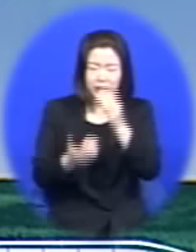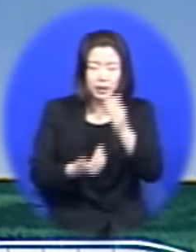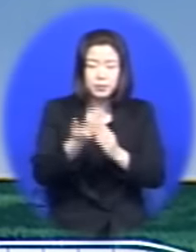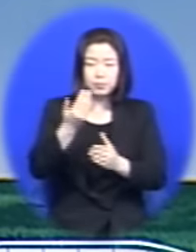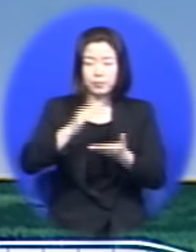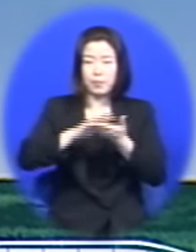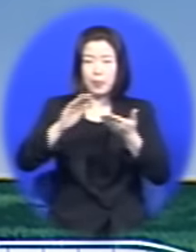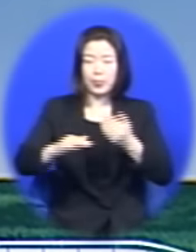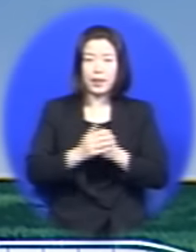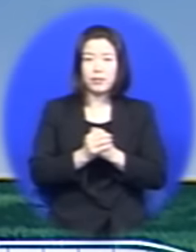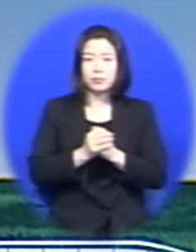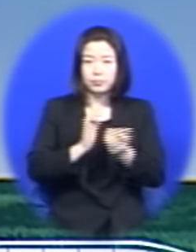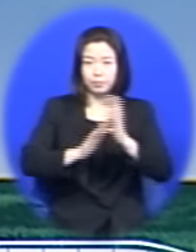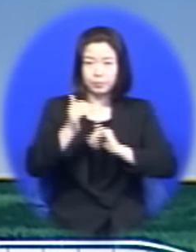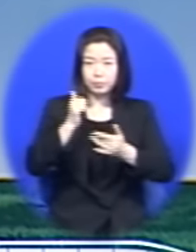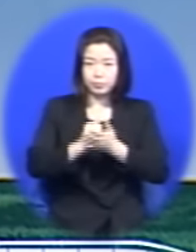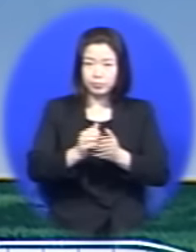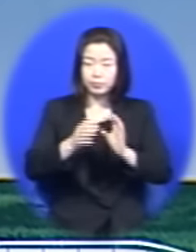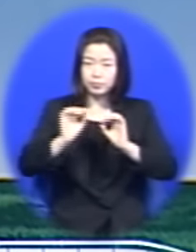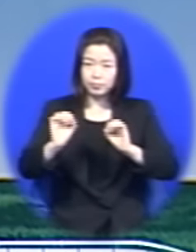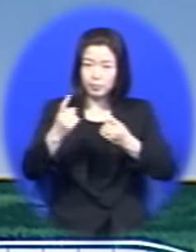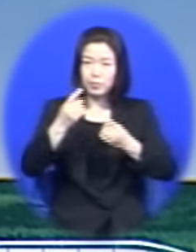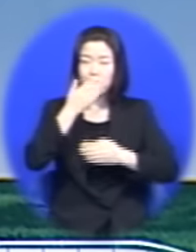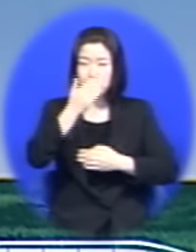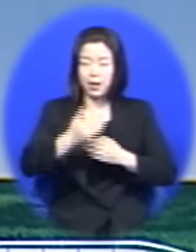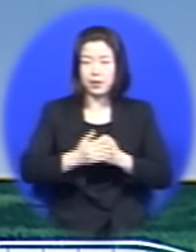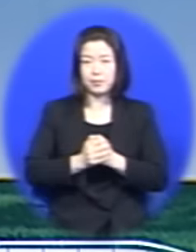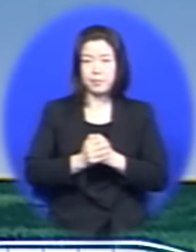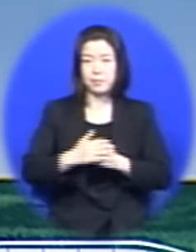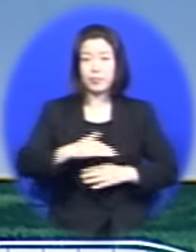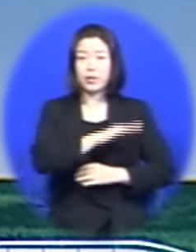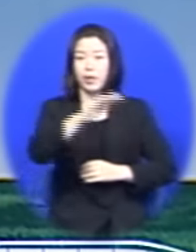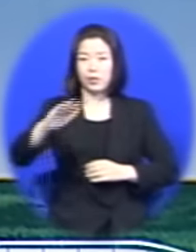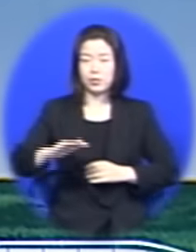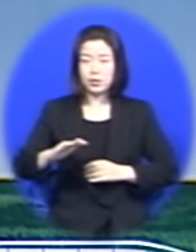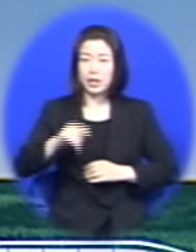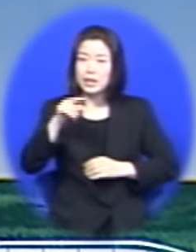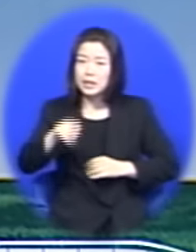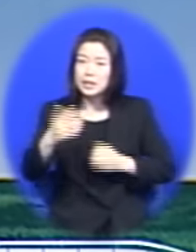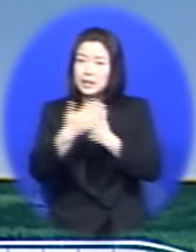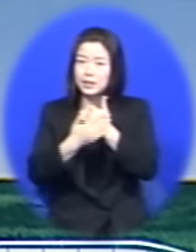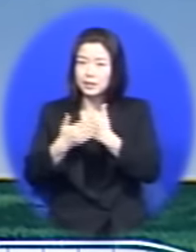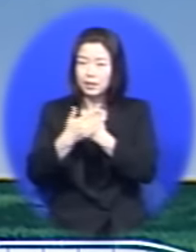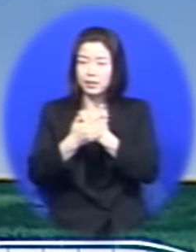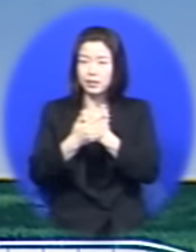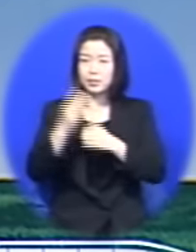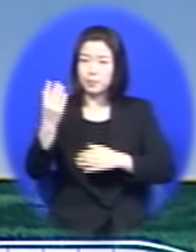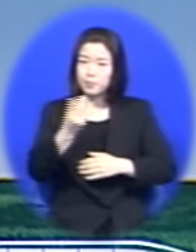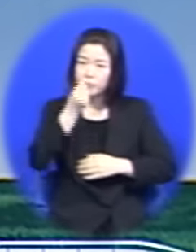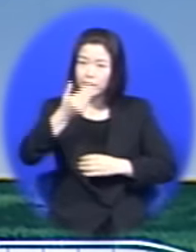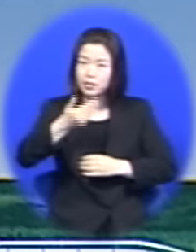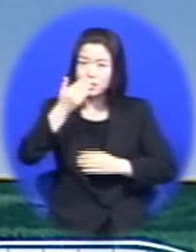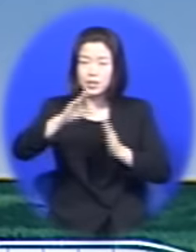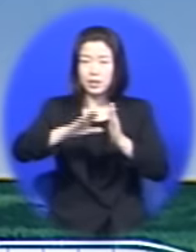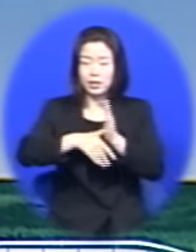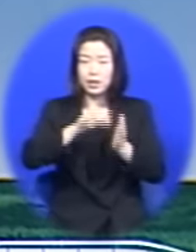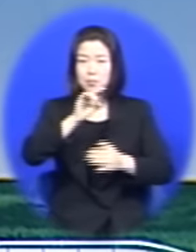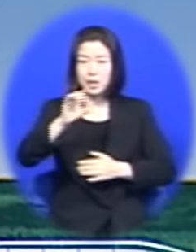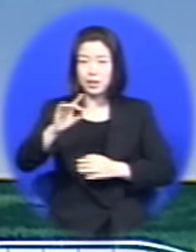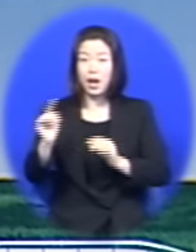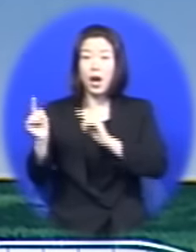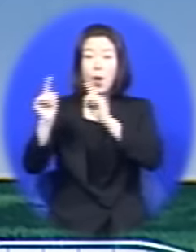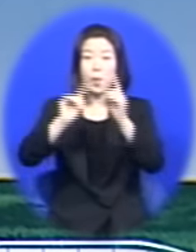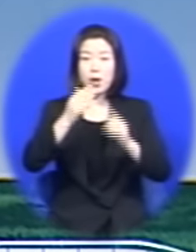예수님 때문에 일어나는 거예요. 우리가 이 은혜를 성찬 때마다 다시